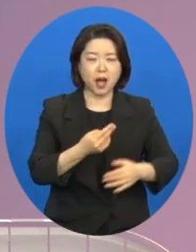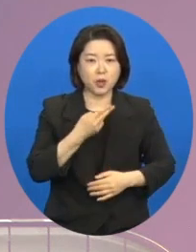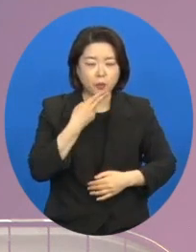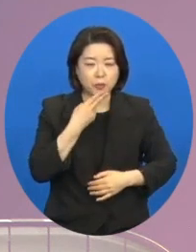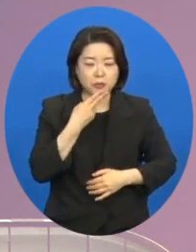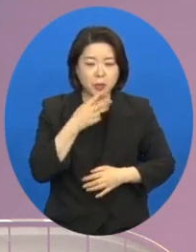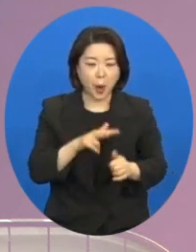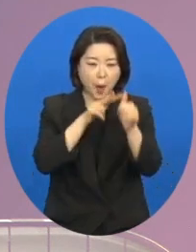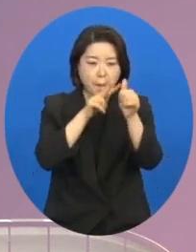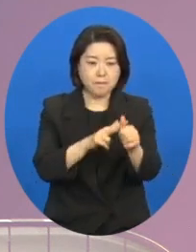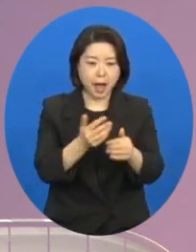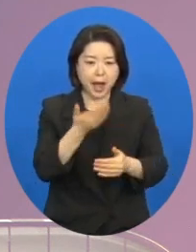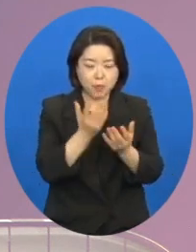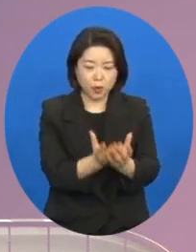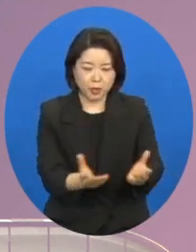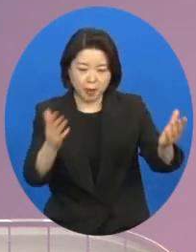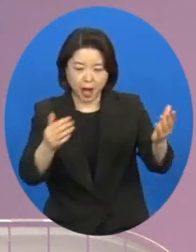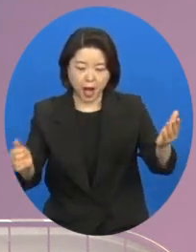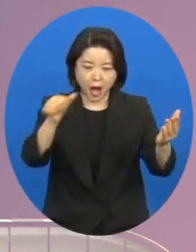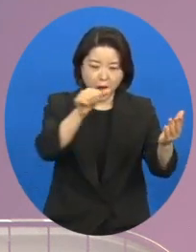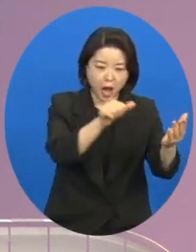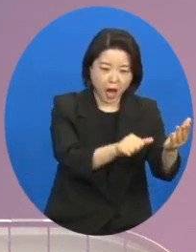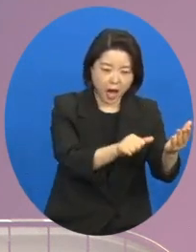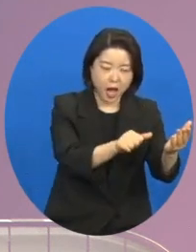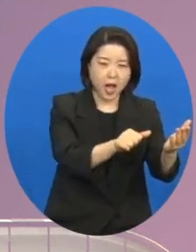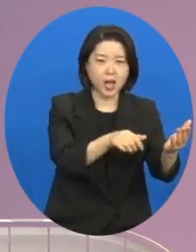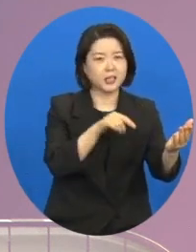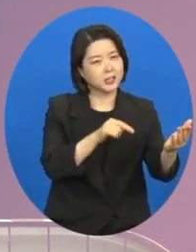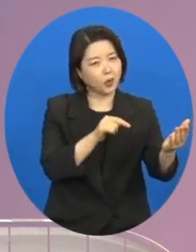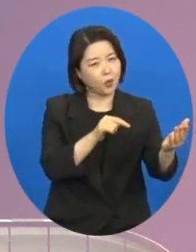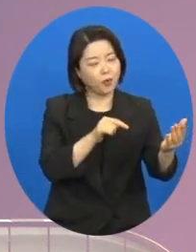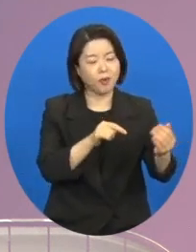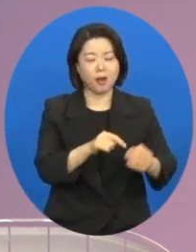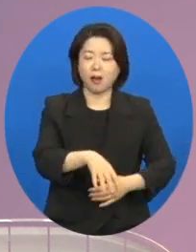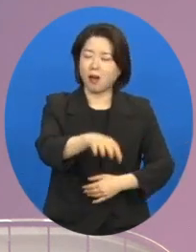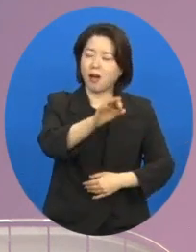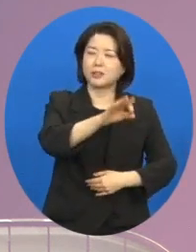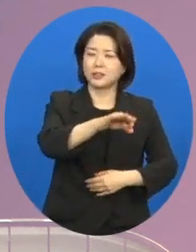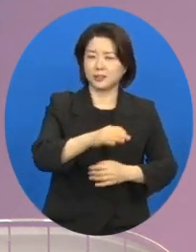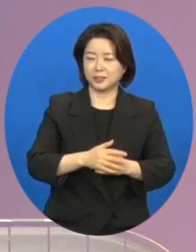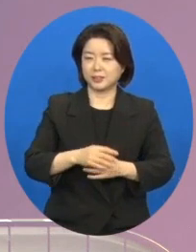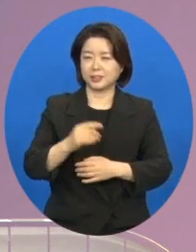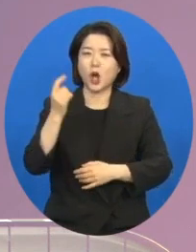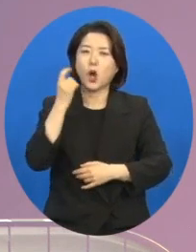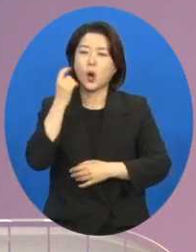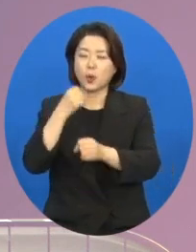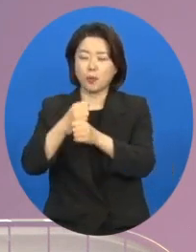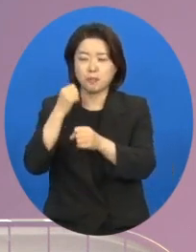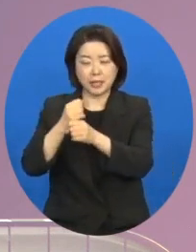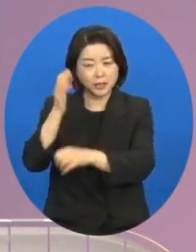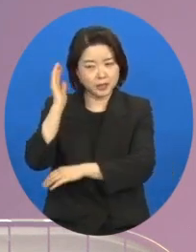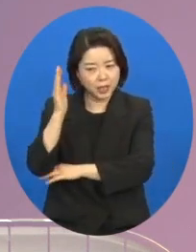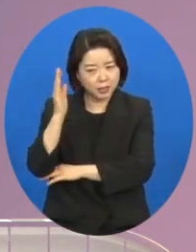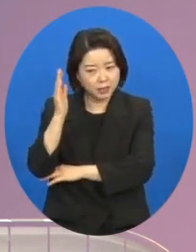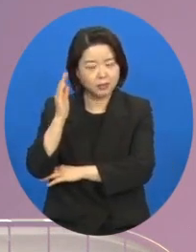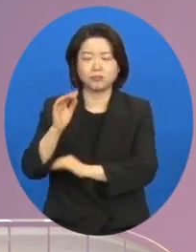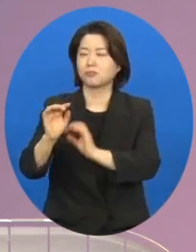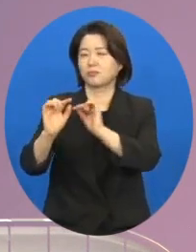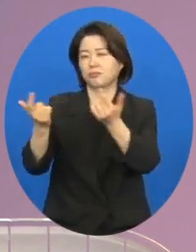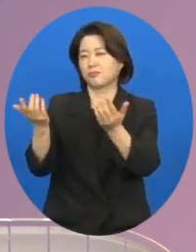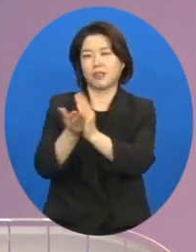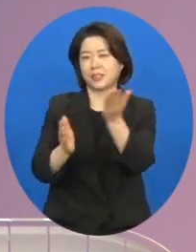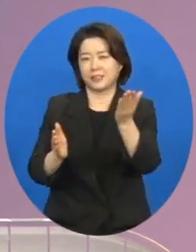그런 왕이라, 이거는 지어낸 이야기라고는 전혀 맞지 않는 이야기로 믿어졌기 때문에 그렇습니다.